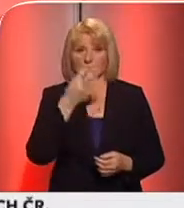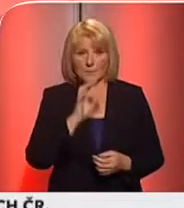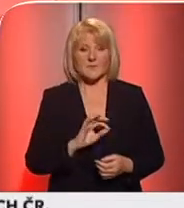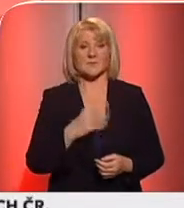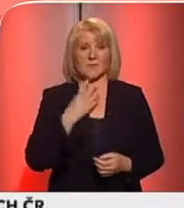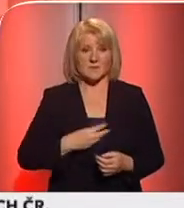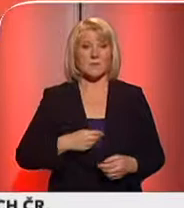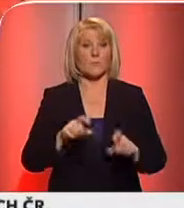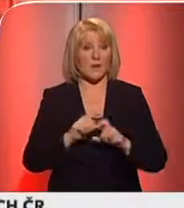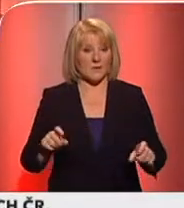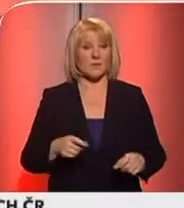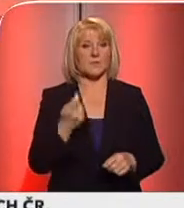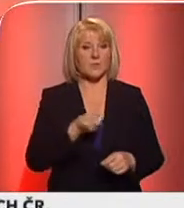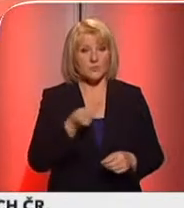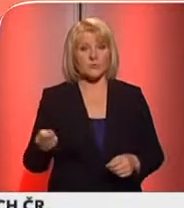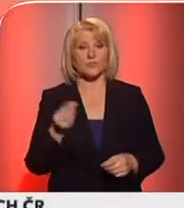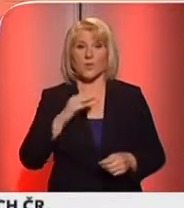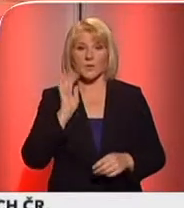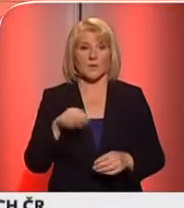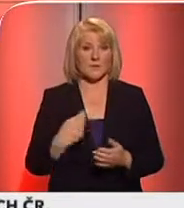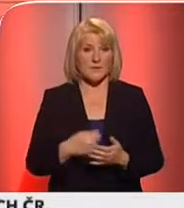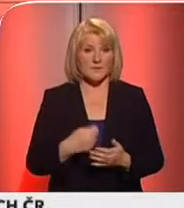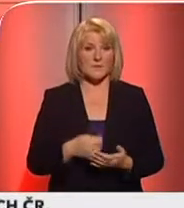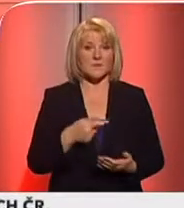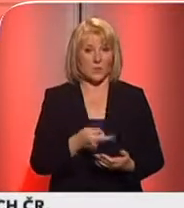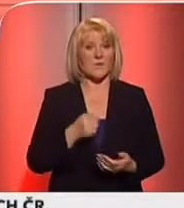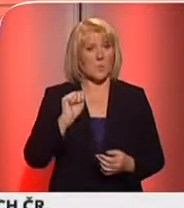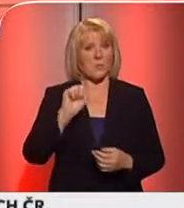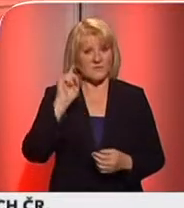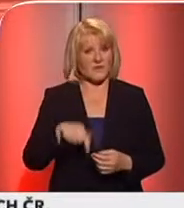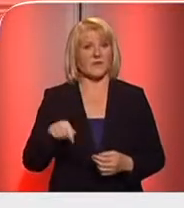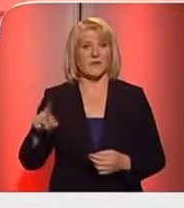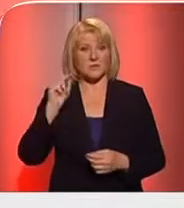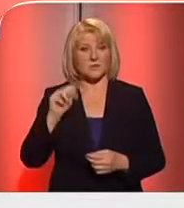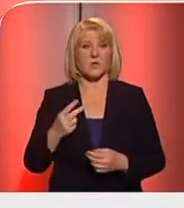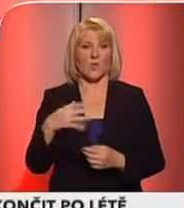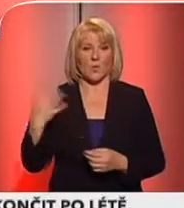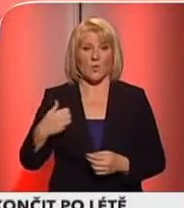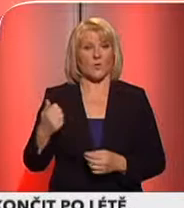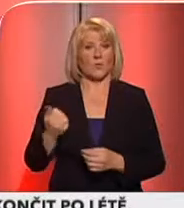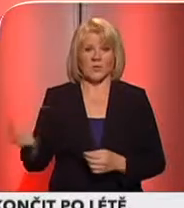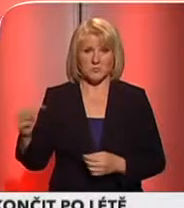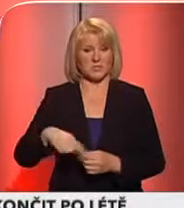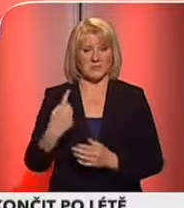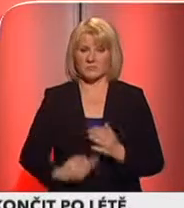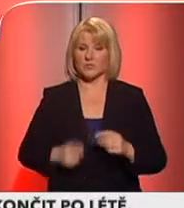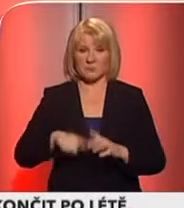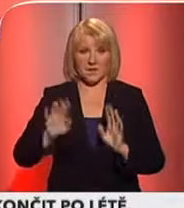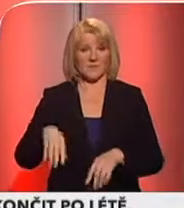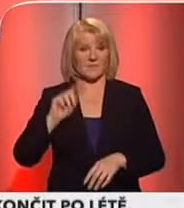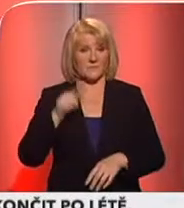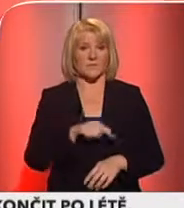německé a francouzské banky tam půjčovaly spoustu peněz v době, kdy už museli vidět, že řecká ekonomika je velmi špatná, že